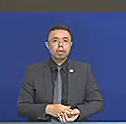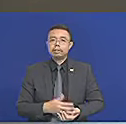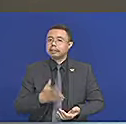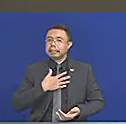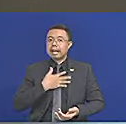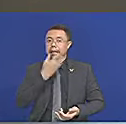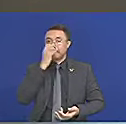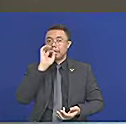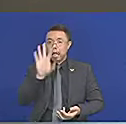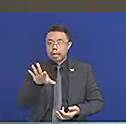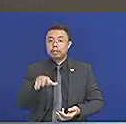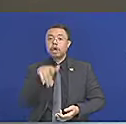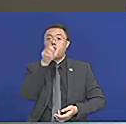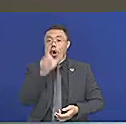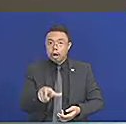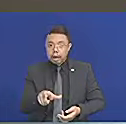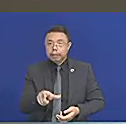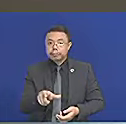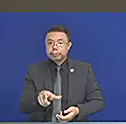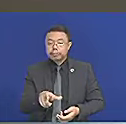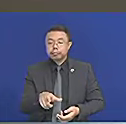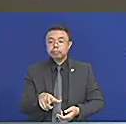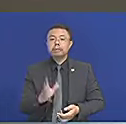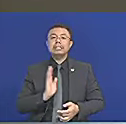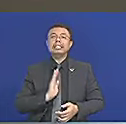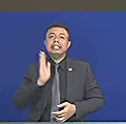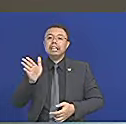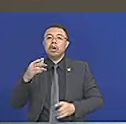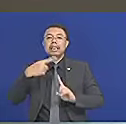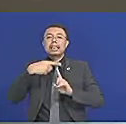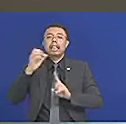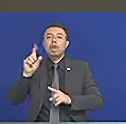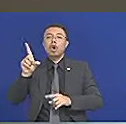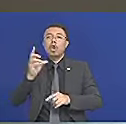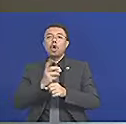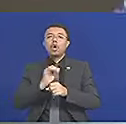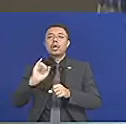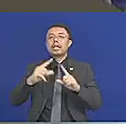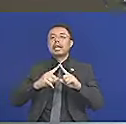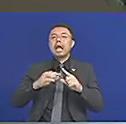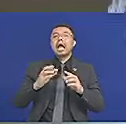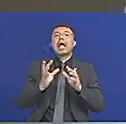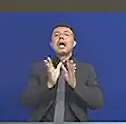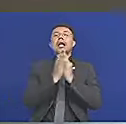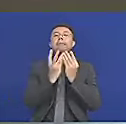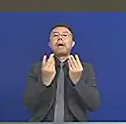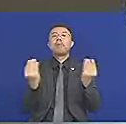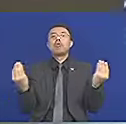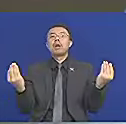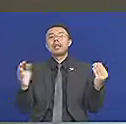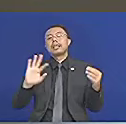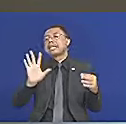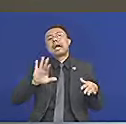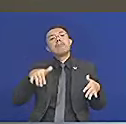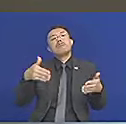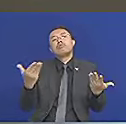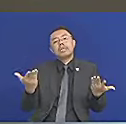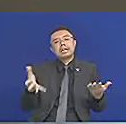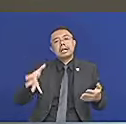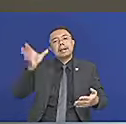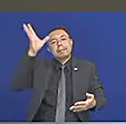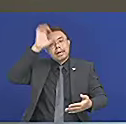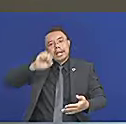Saya katakan ya, orang yang menganut teologi kemakmuran, tidak mungkin dia